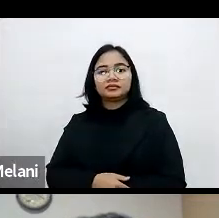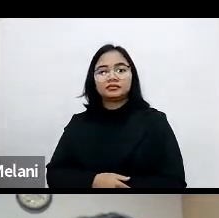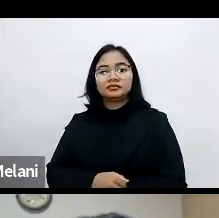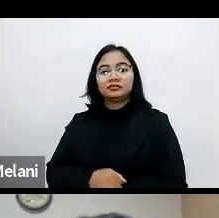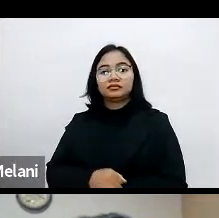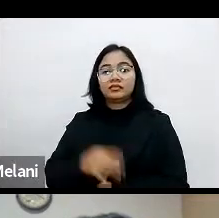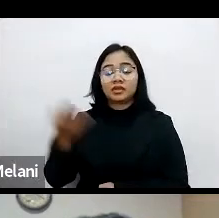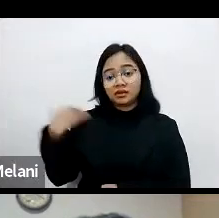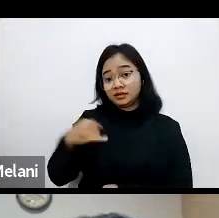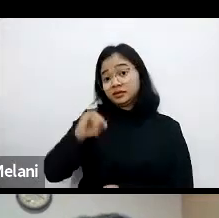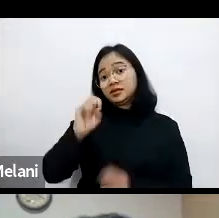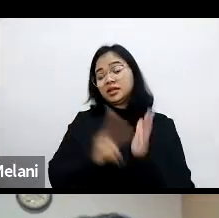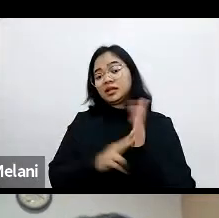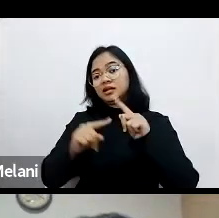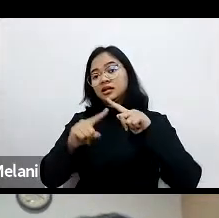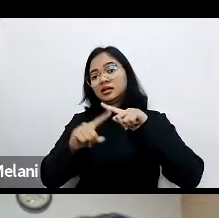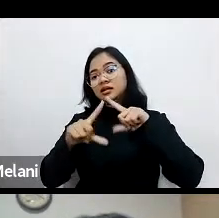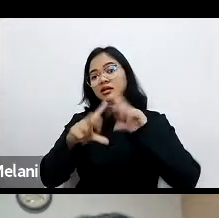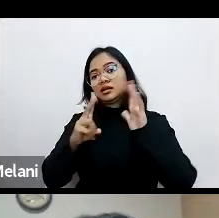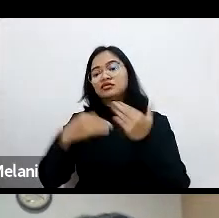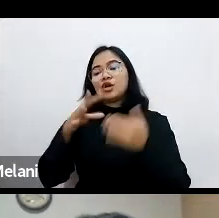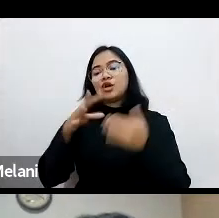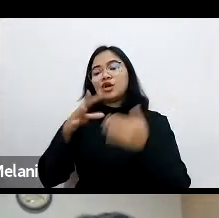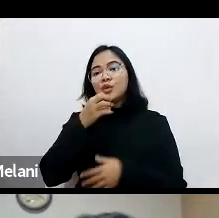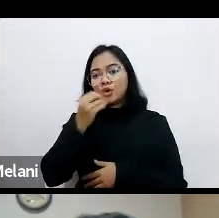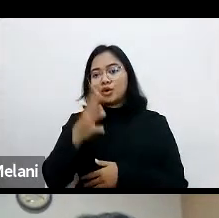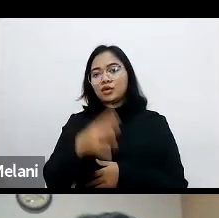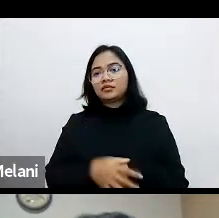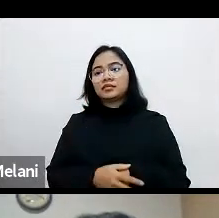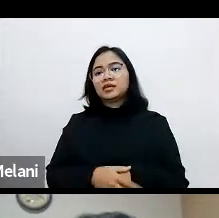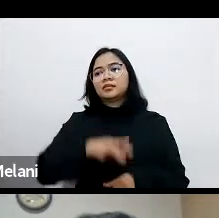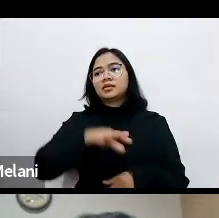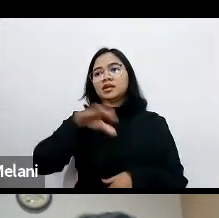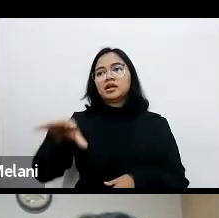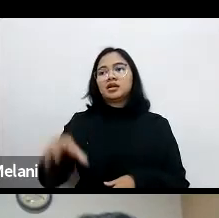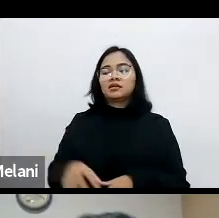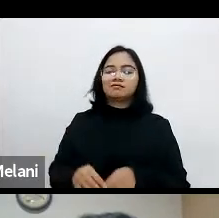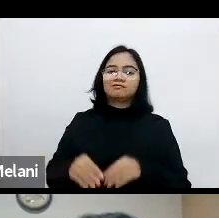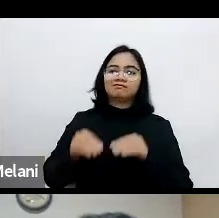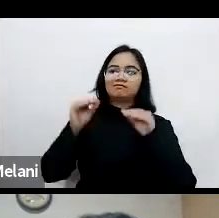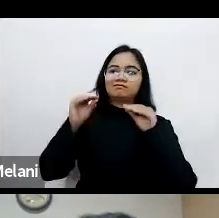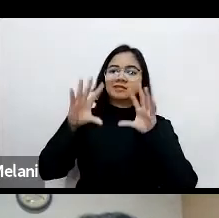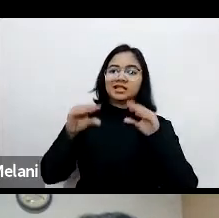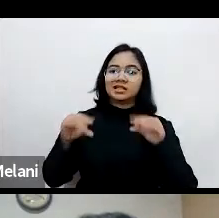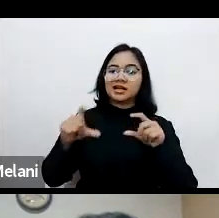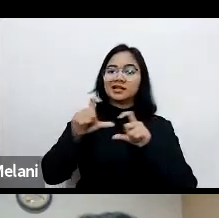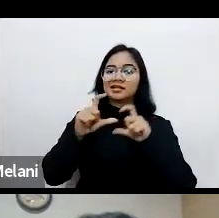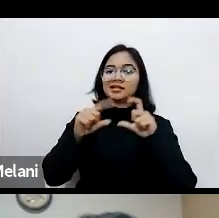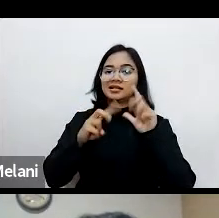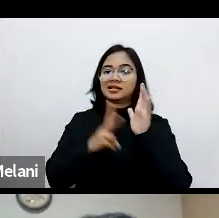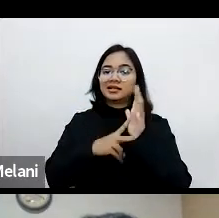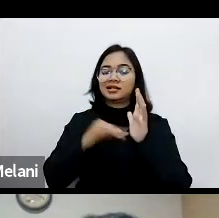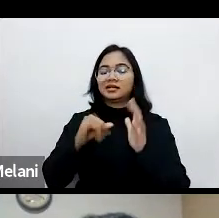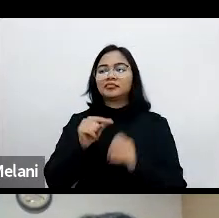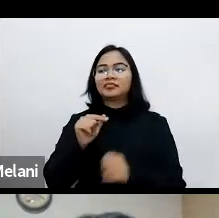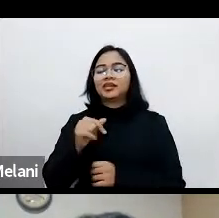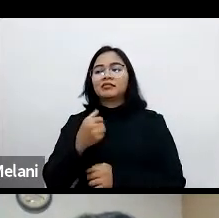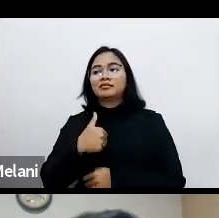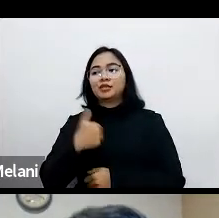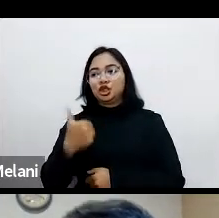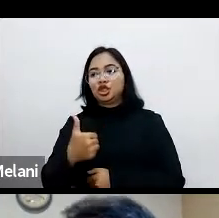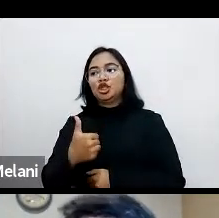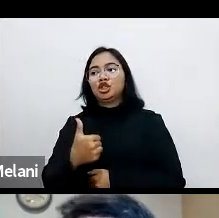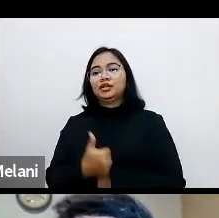juga dengan dengan para pekerja seni misalnya seperti itu gitu. Nah, ini yang